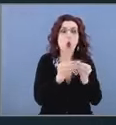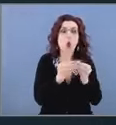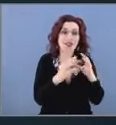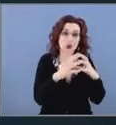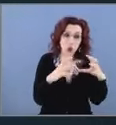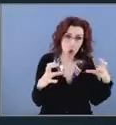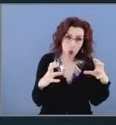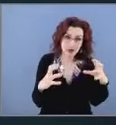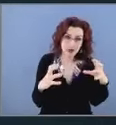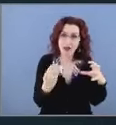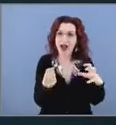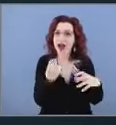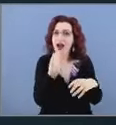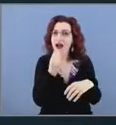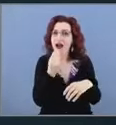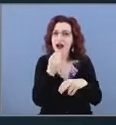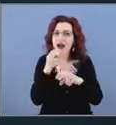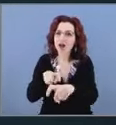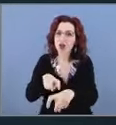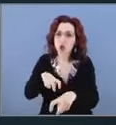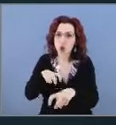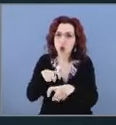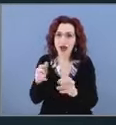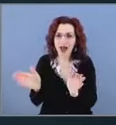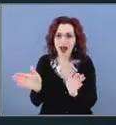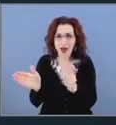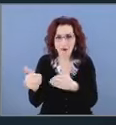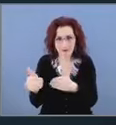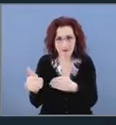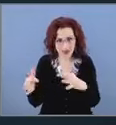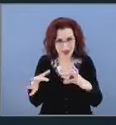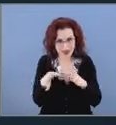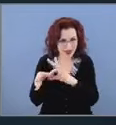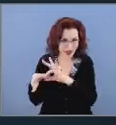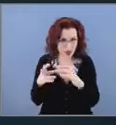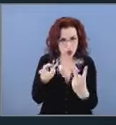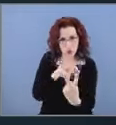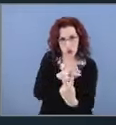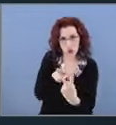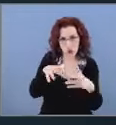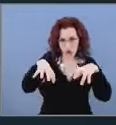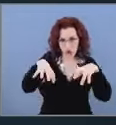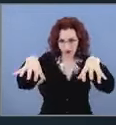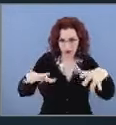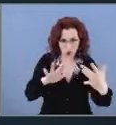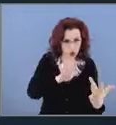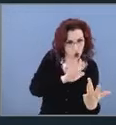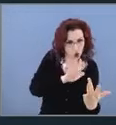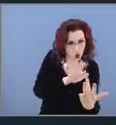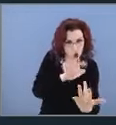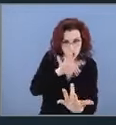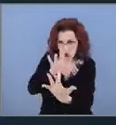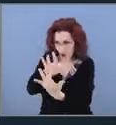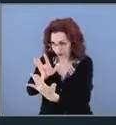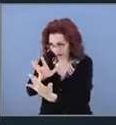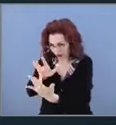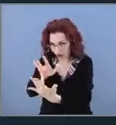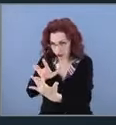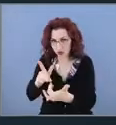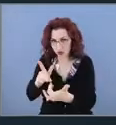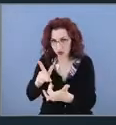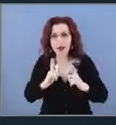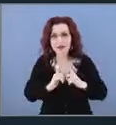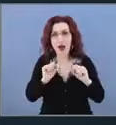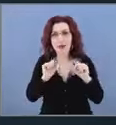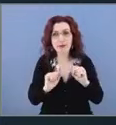realtà con cui siamo venuti a contatto, ci ha dato la possibilità di lavorare con le imprese a stretto contatto,